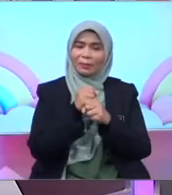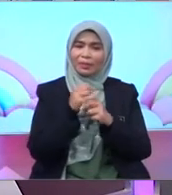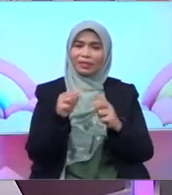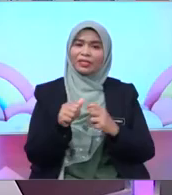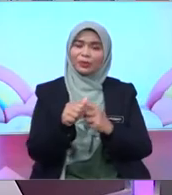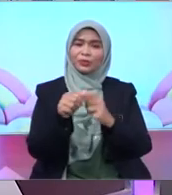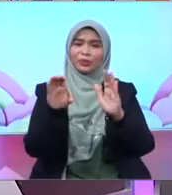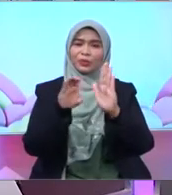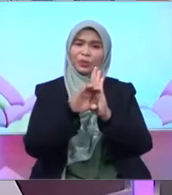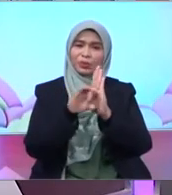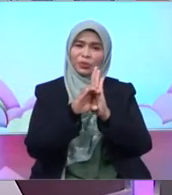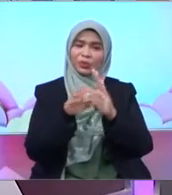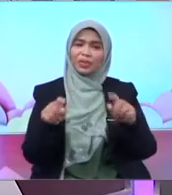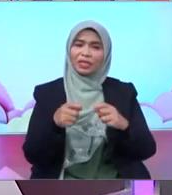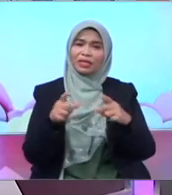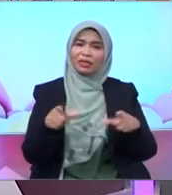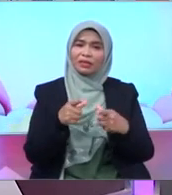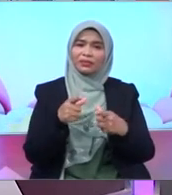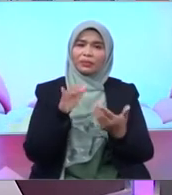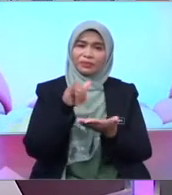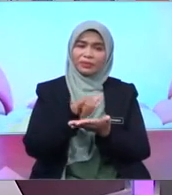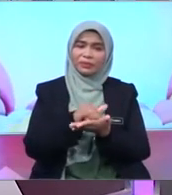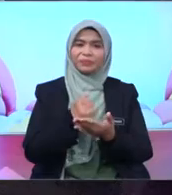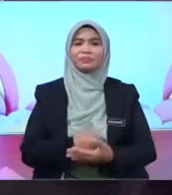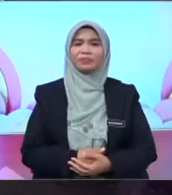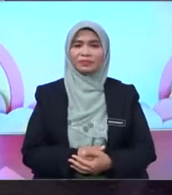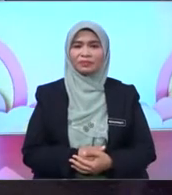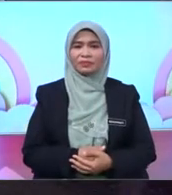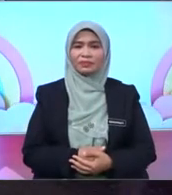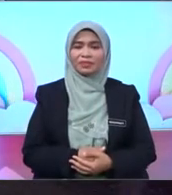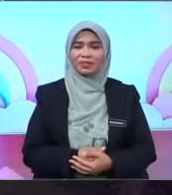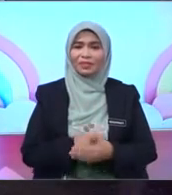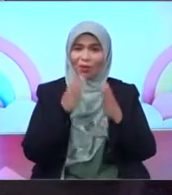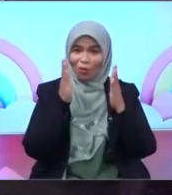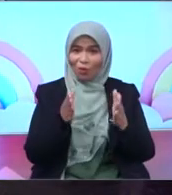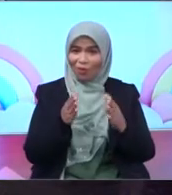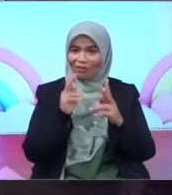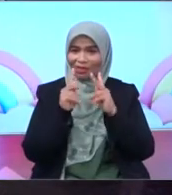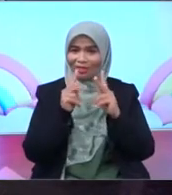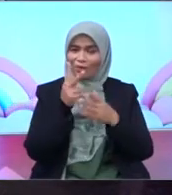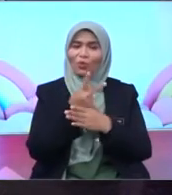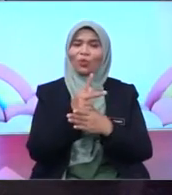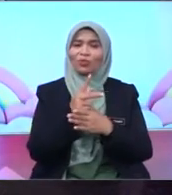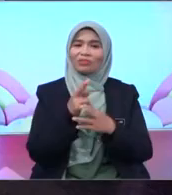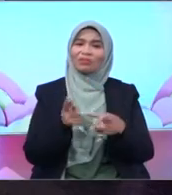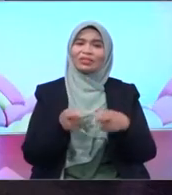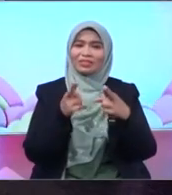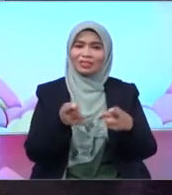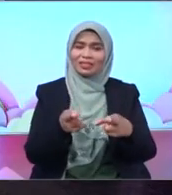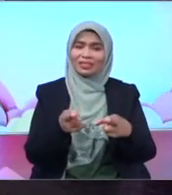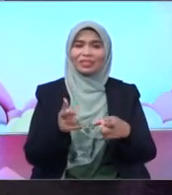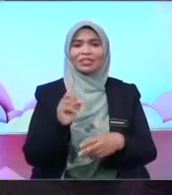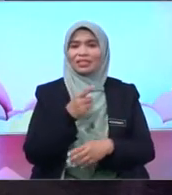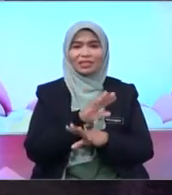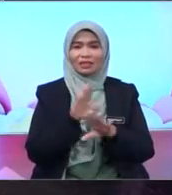tingkah laku yang baik itu enggak orang kata berkongsi rezeki cie Kita Aceh miskin jika